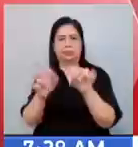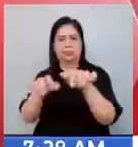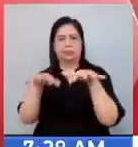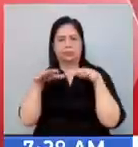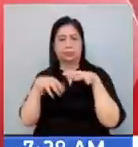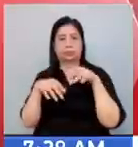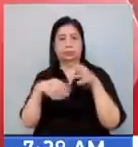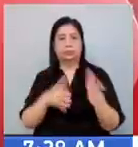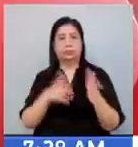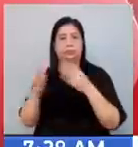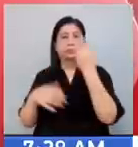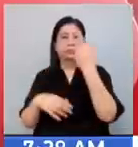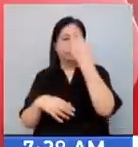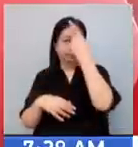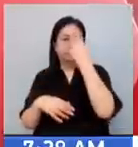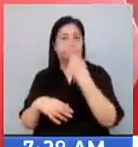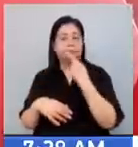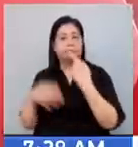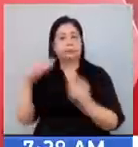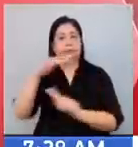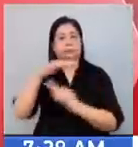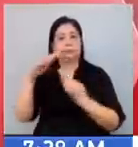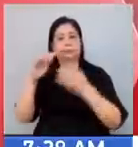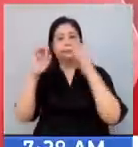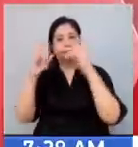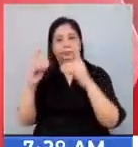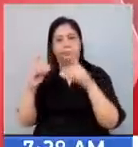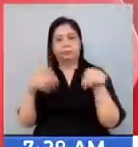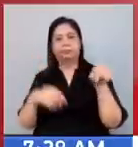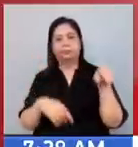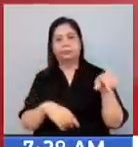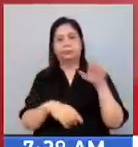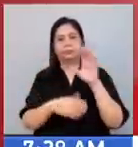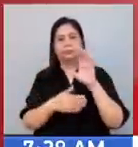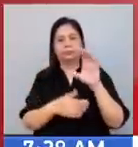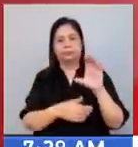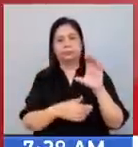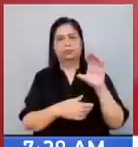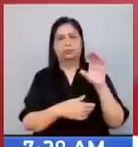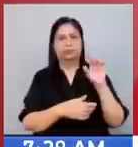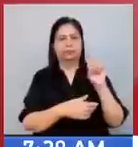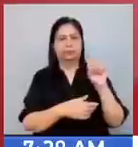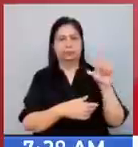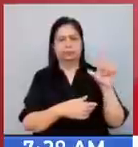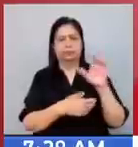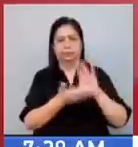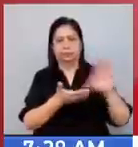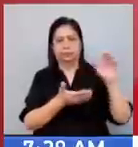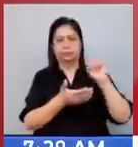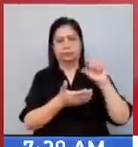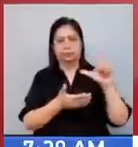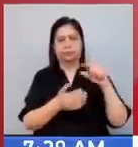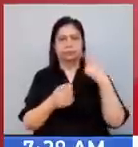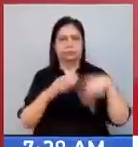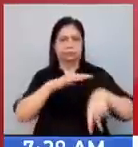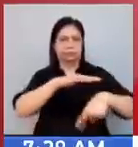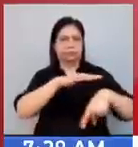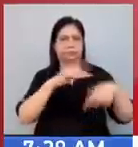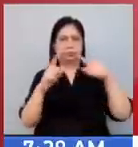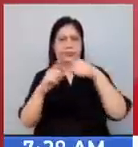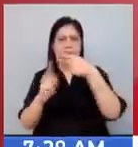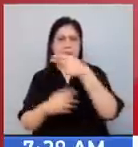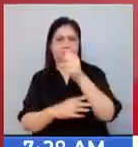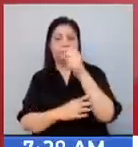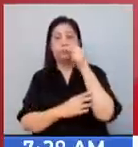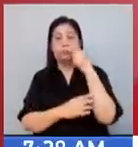ed ng Colegio de San Lorenzo, yung mga preschool to senior high school po. Balik kahapon po kasi, college department